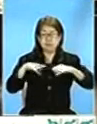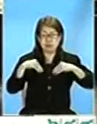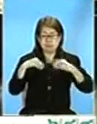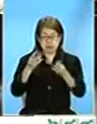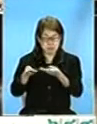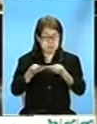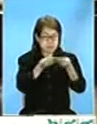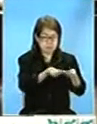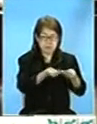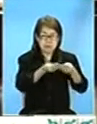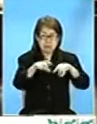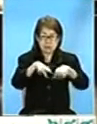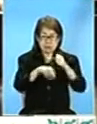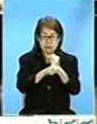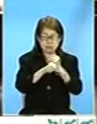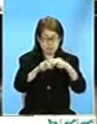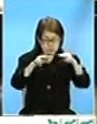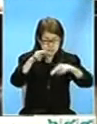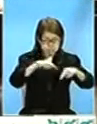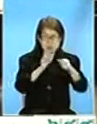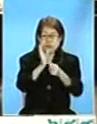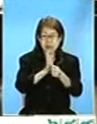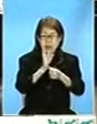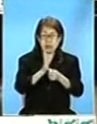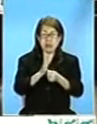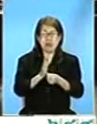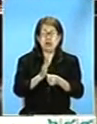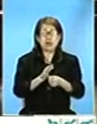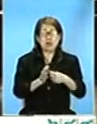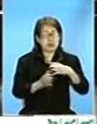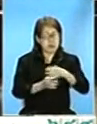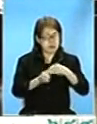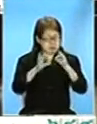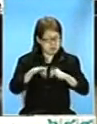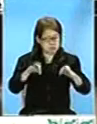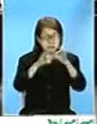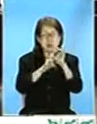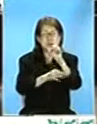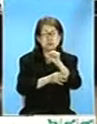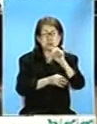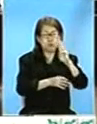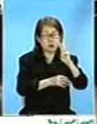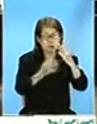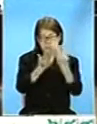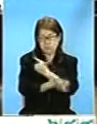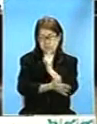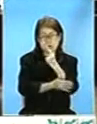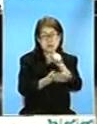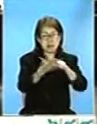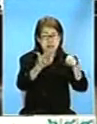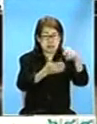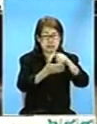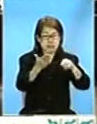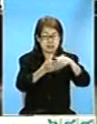ละเอียดหลักการสำคัญก็คือให้วุฒิสมาชิกที่มาจากการเลือกตั้งนะครับอันนี้หลักสำคัญเลย